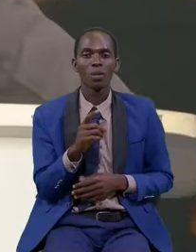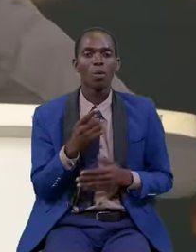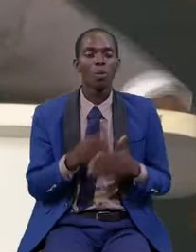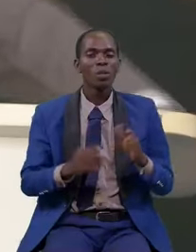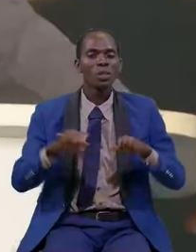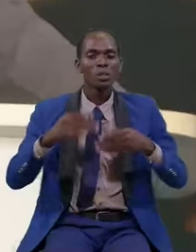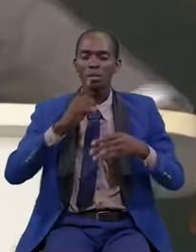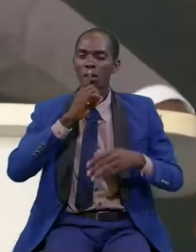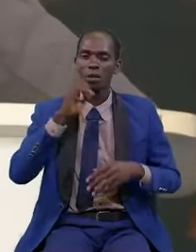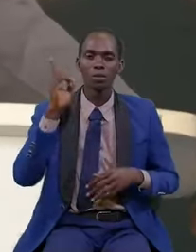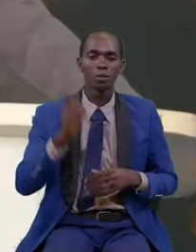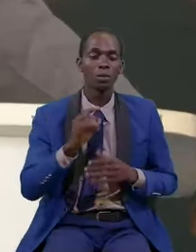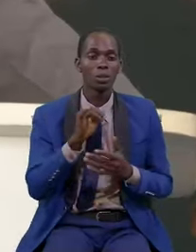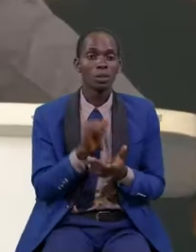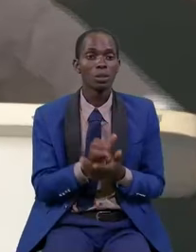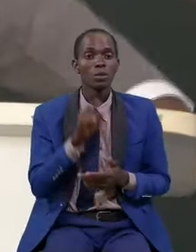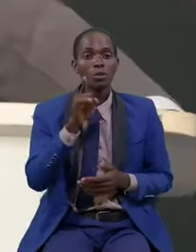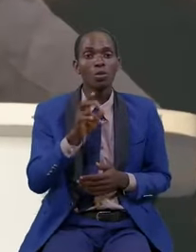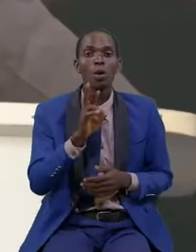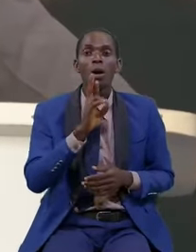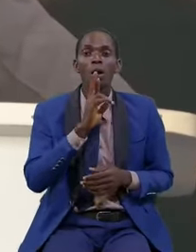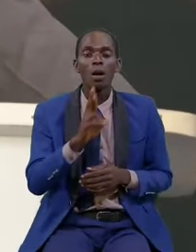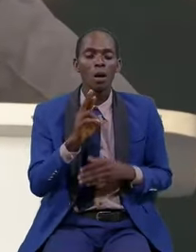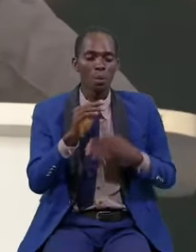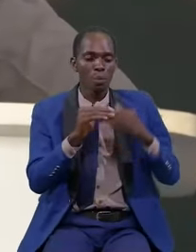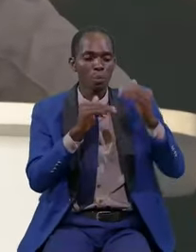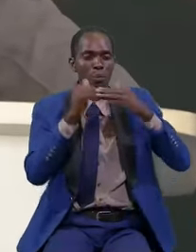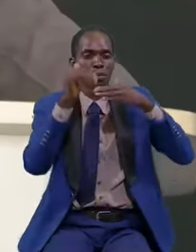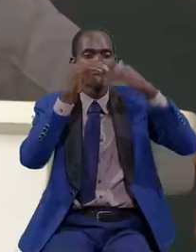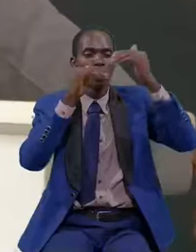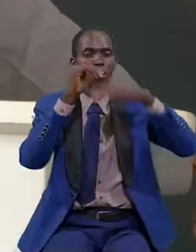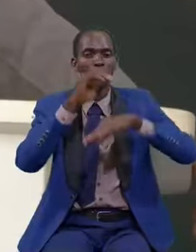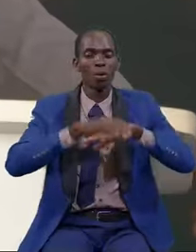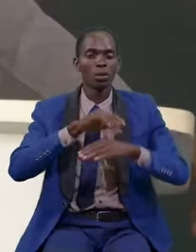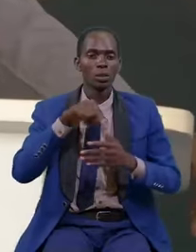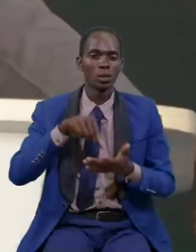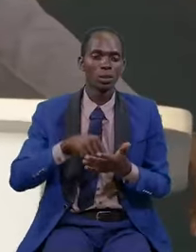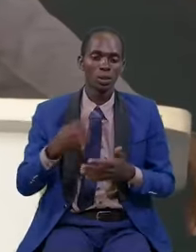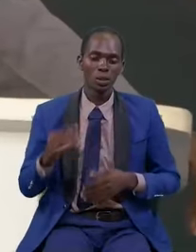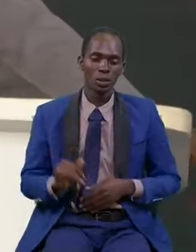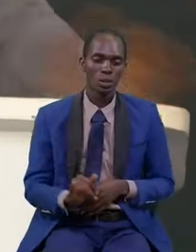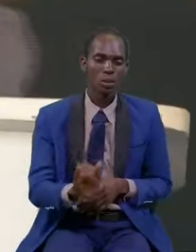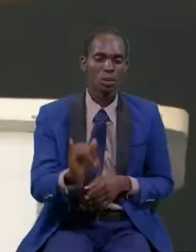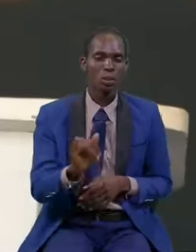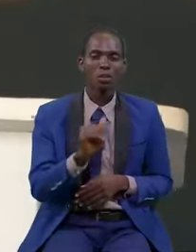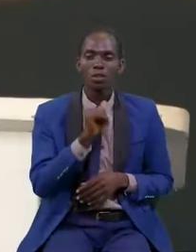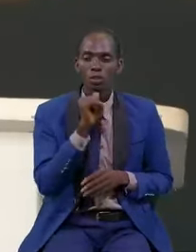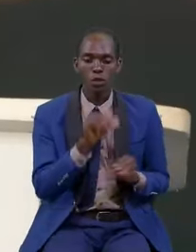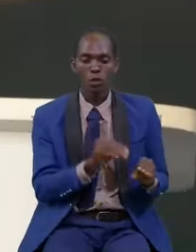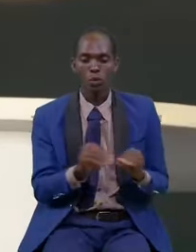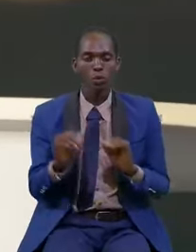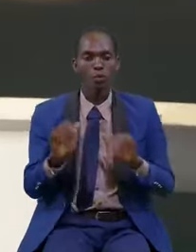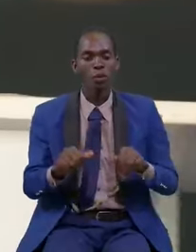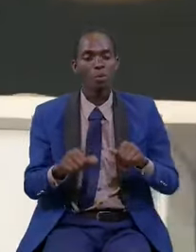que vous êtes bâti sur ce fondement